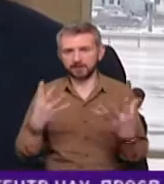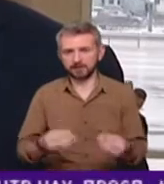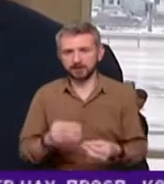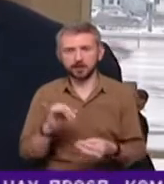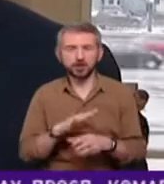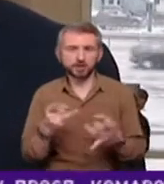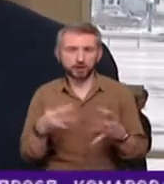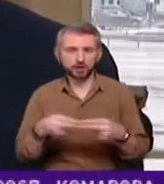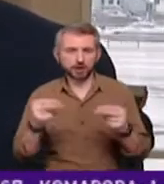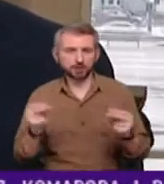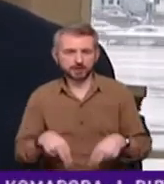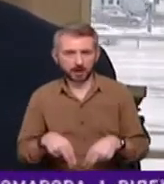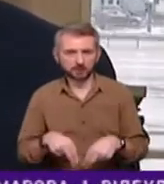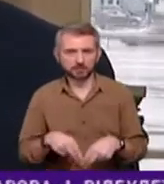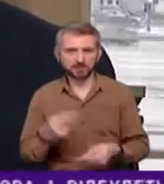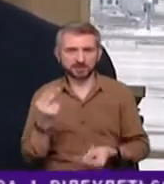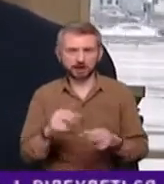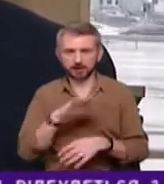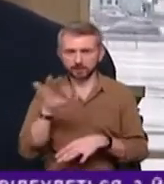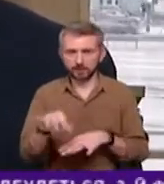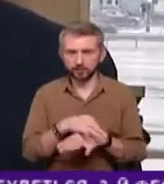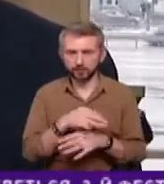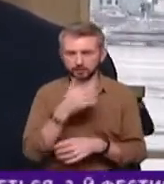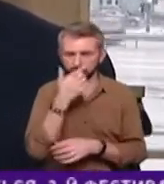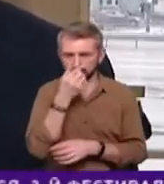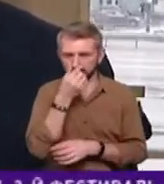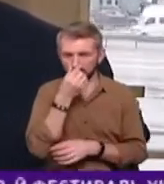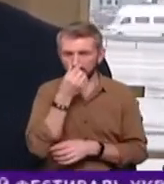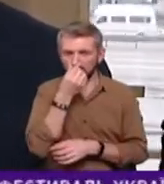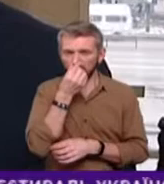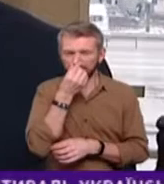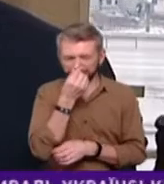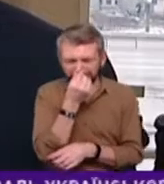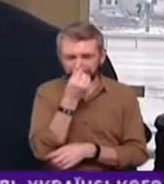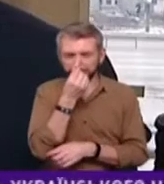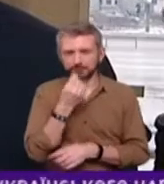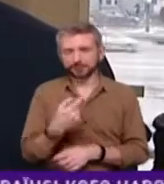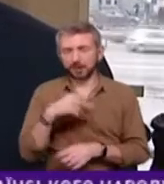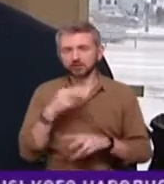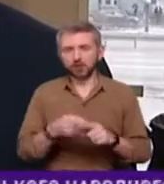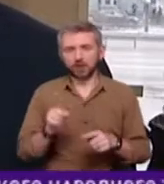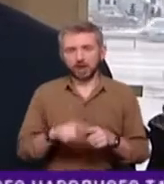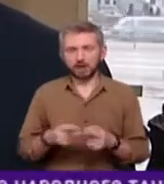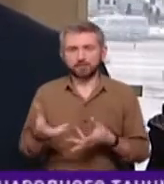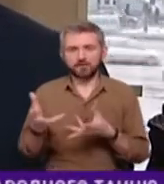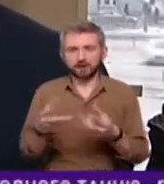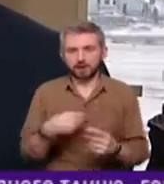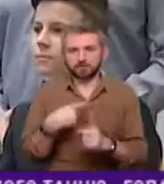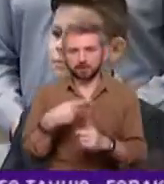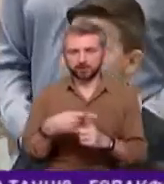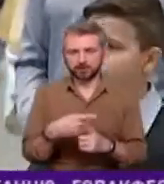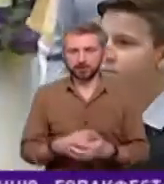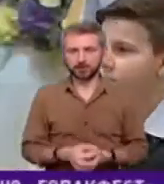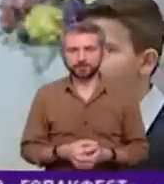ну, не просто розписатися, а зіграти свадьбу, як говориться. І при цьому, да, я вважаю, що це повлияє положительним